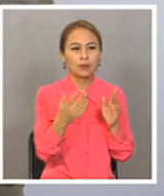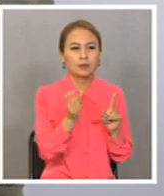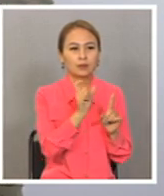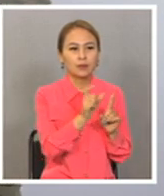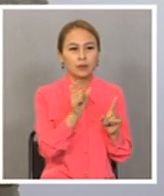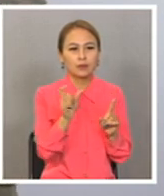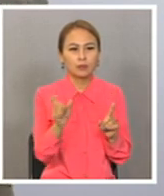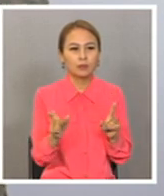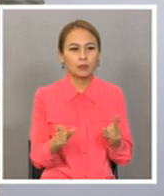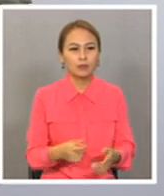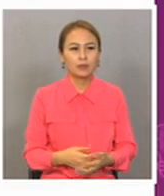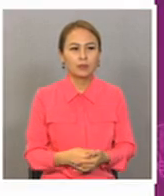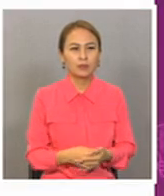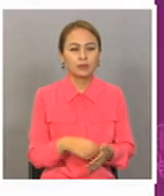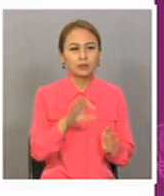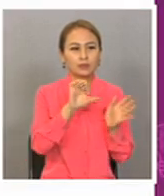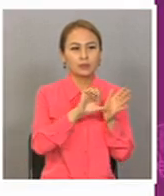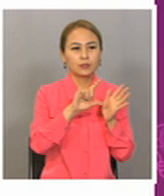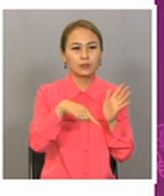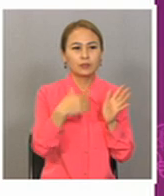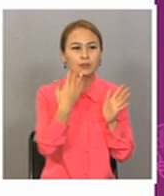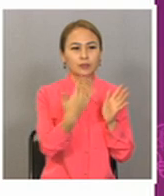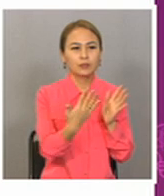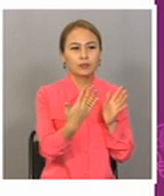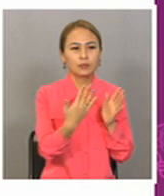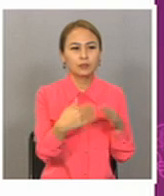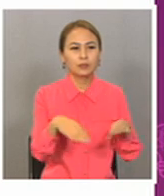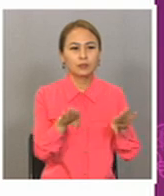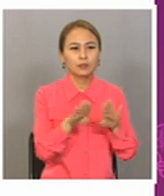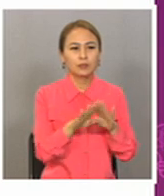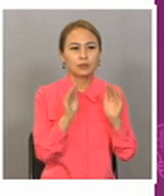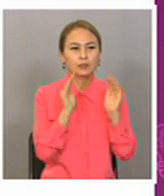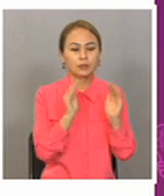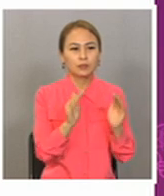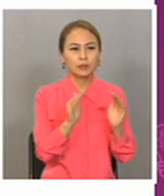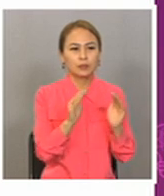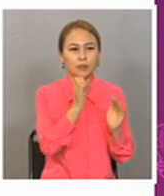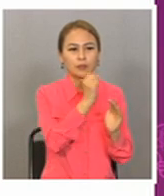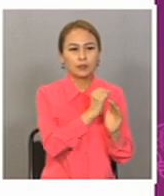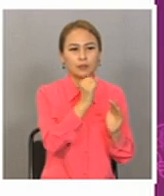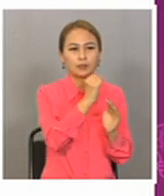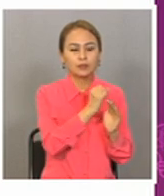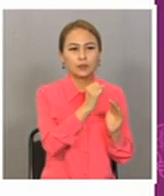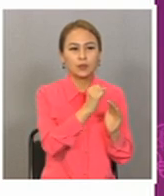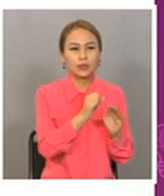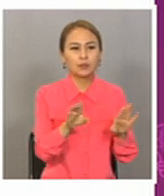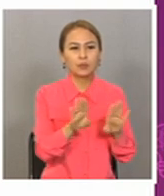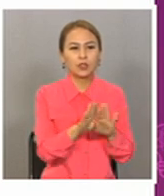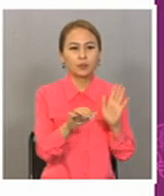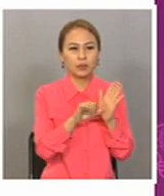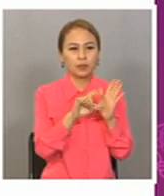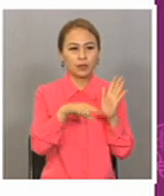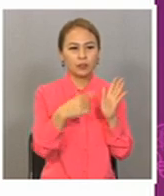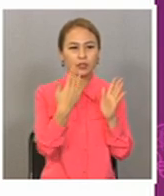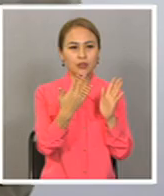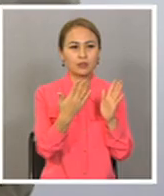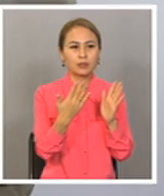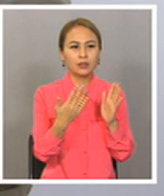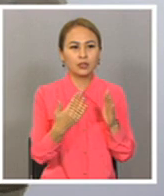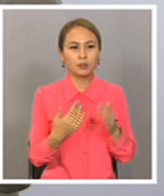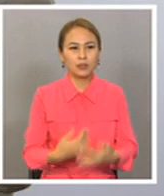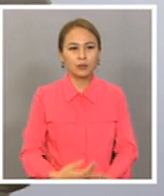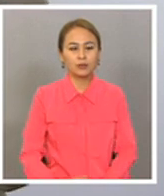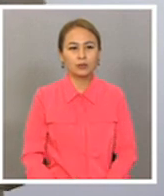қоссақ, жай ғана 6 бүтін 10-нан 5 болады екен. Бұл біздің А нүктеміздің координатасы. Келесі реті бойынша Б-ға қарайық.